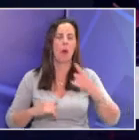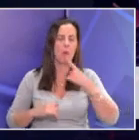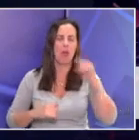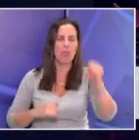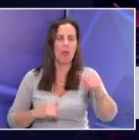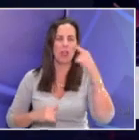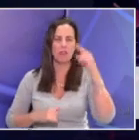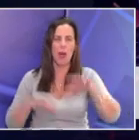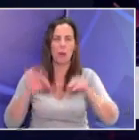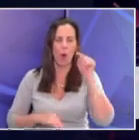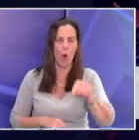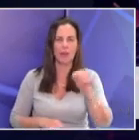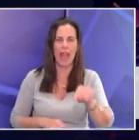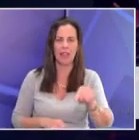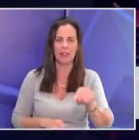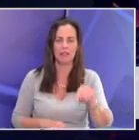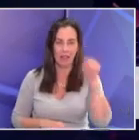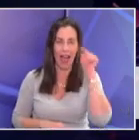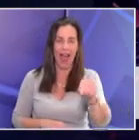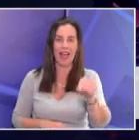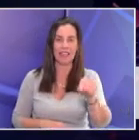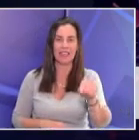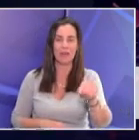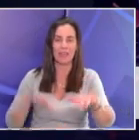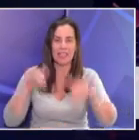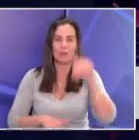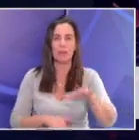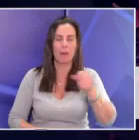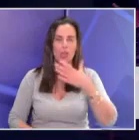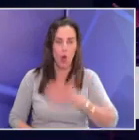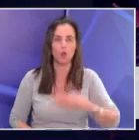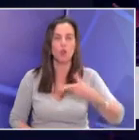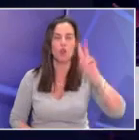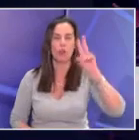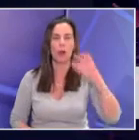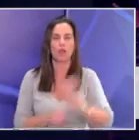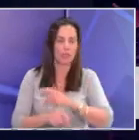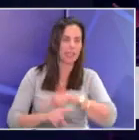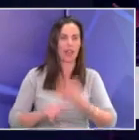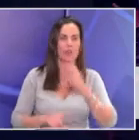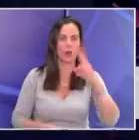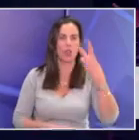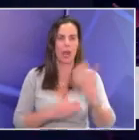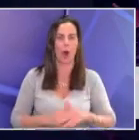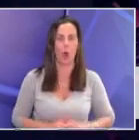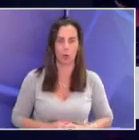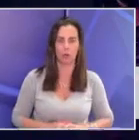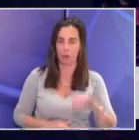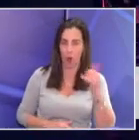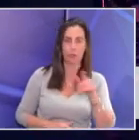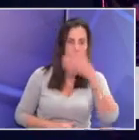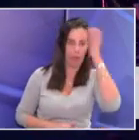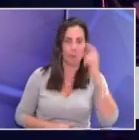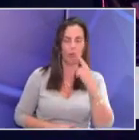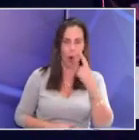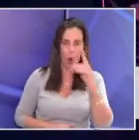להם, תקשיבו, הבחירות האלה, אתם הולכים להצביע אם אתם רוצים יותר ממה שעשיתי לכם בשנתיים האחרונות. נכון, נכון,